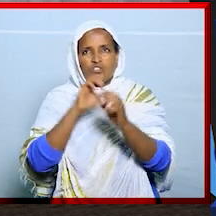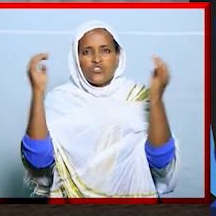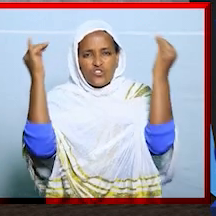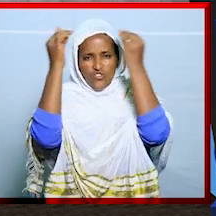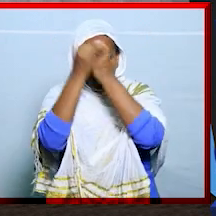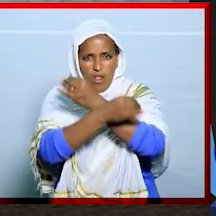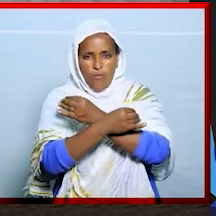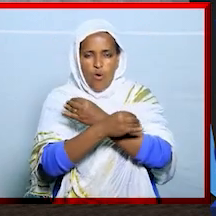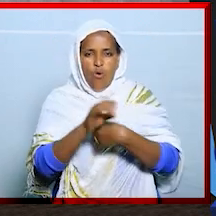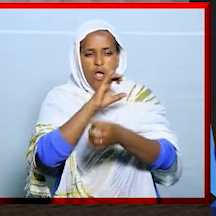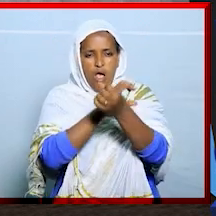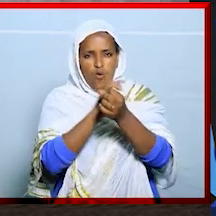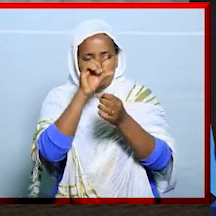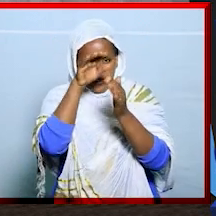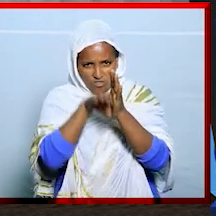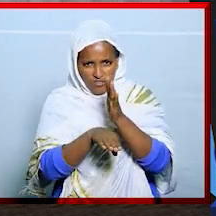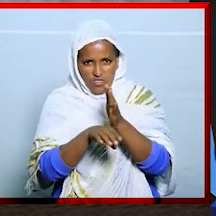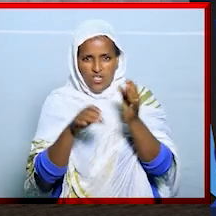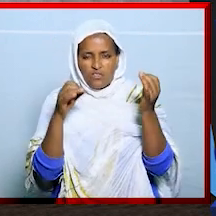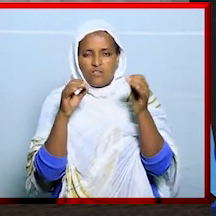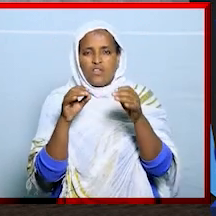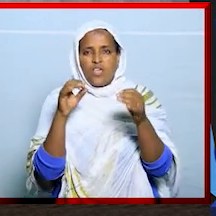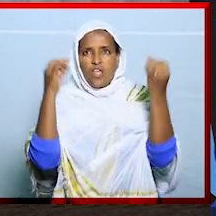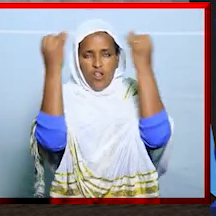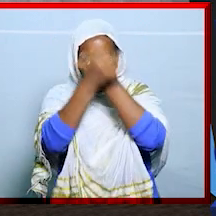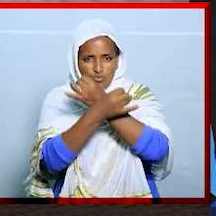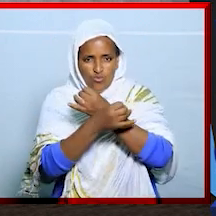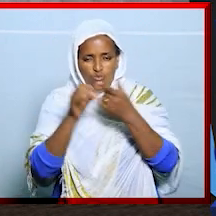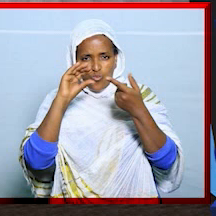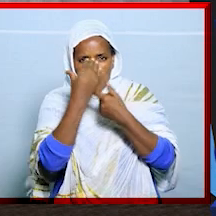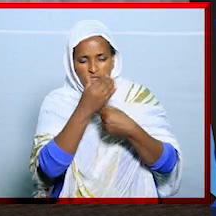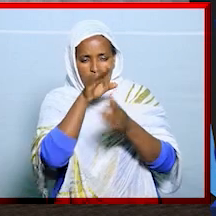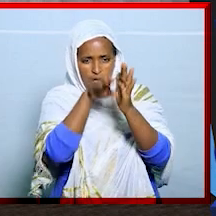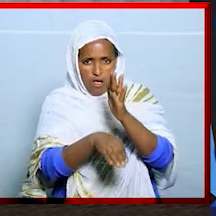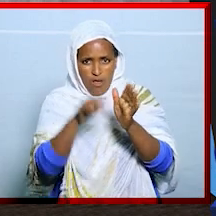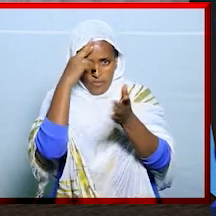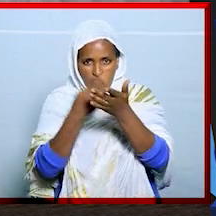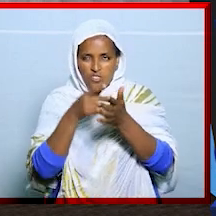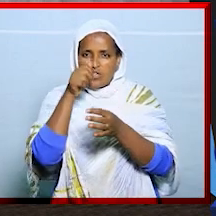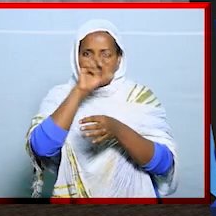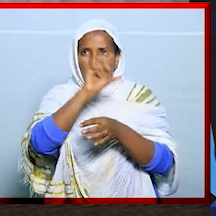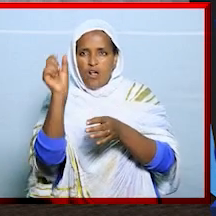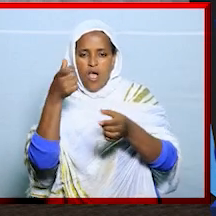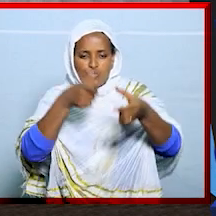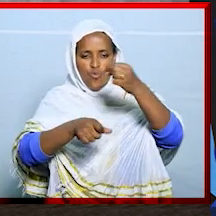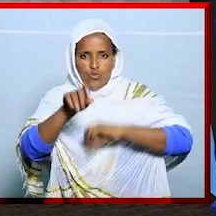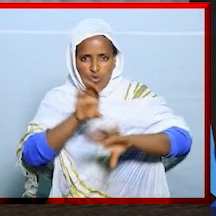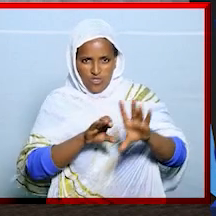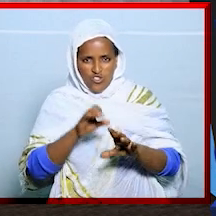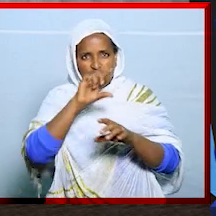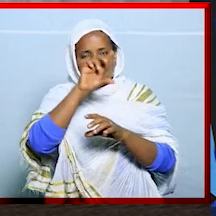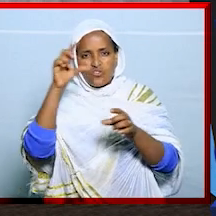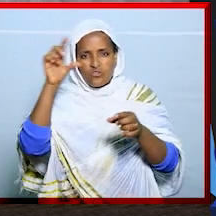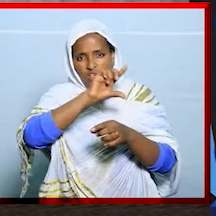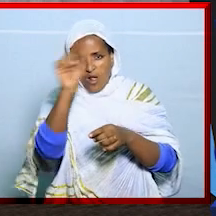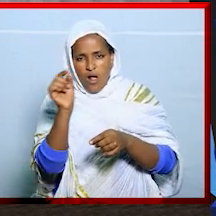የጨለማው ክብደት ኃይሉ ቀነስ እንዴ ግርማ ሌሊቱ እንደሚባለው የሌሊቱን ግርማ በመቀነስ የራሷን አስተዋጽኦ ታደርጋለች። እንግዲህ ጨረቃ